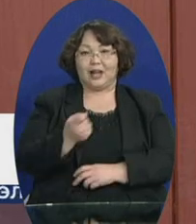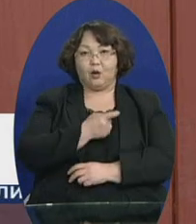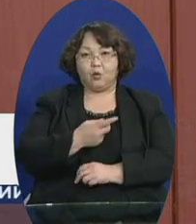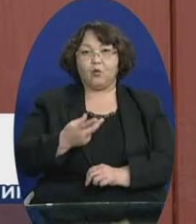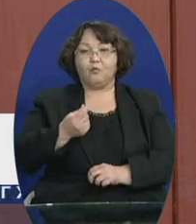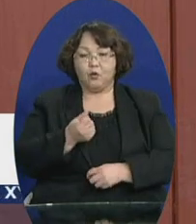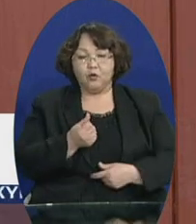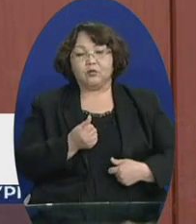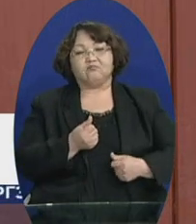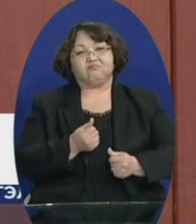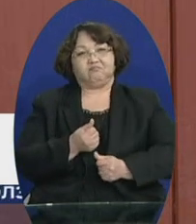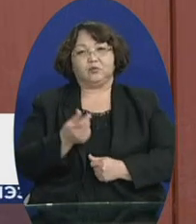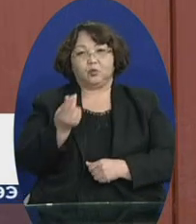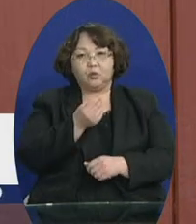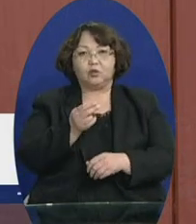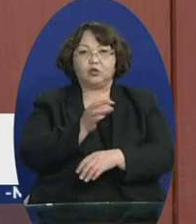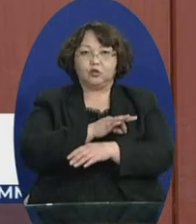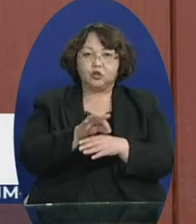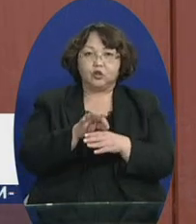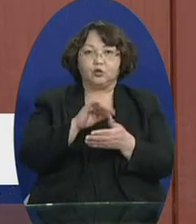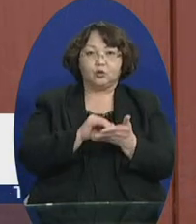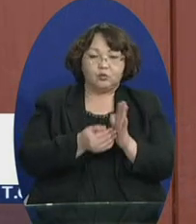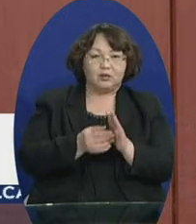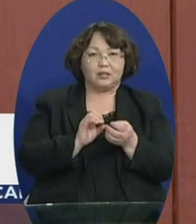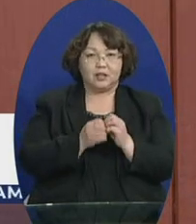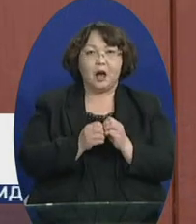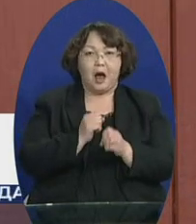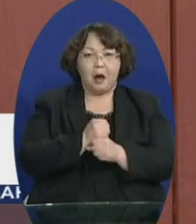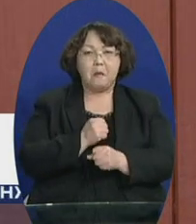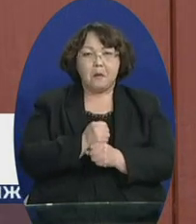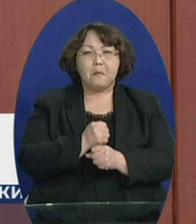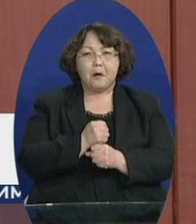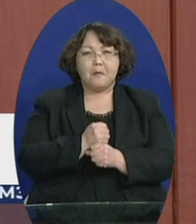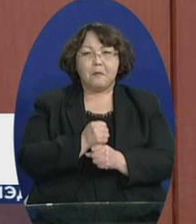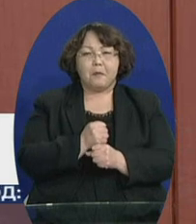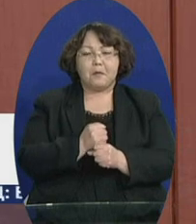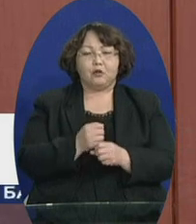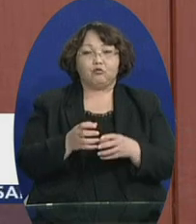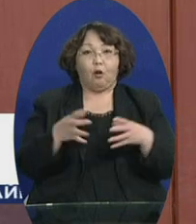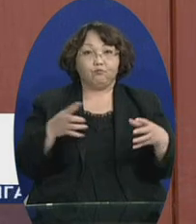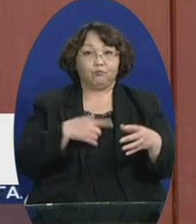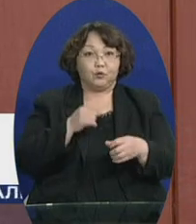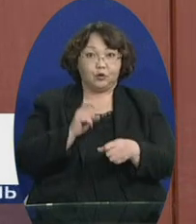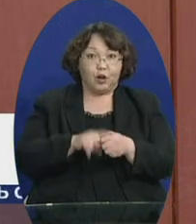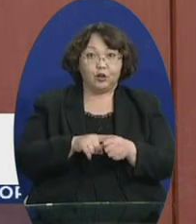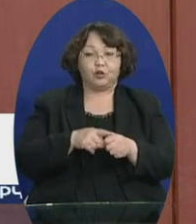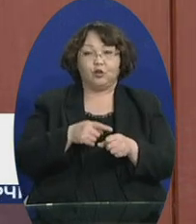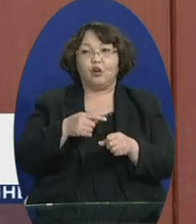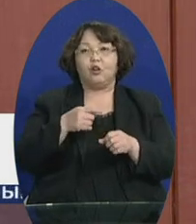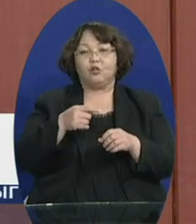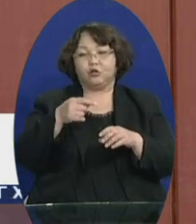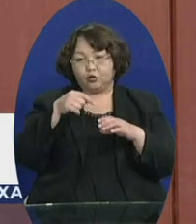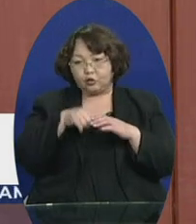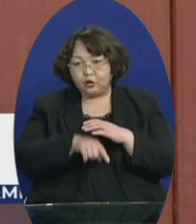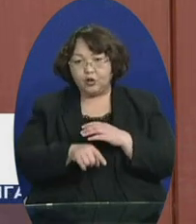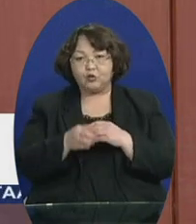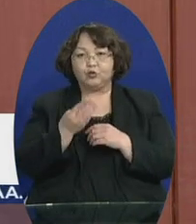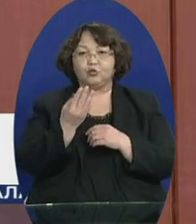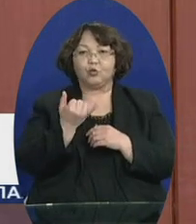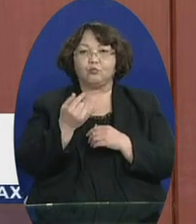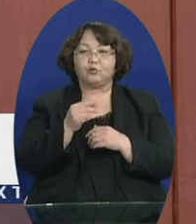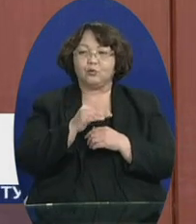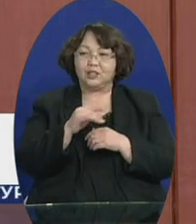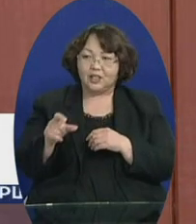төлөвлөгөөг гаргаад ингээд явж байгаа. Энэ ондоо бид нар одоо том зорилт бол инженерингийн ажлуудаа хийж дуусгах. За мөн бүтээн